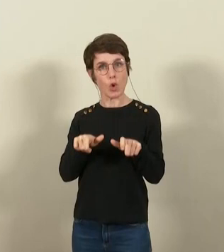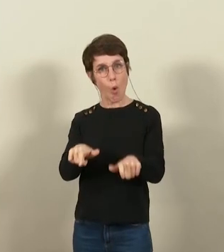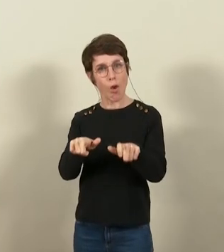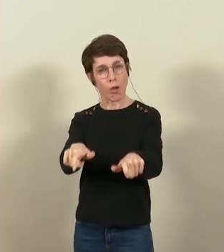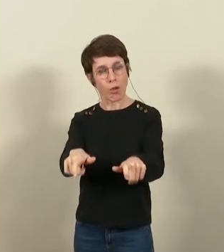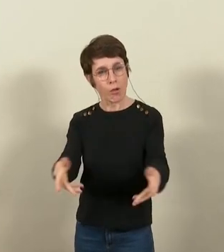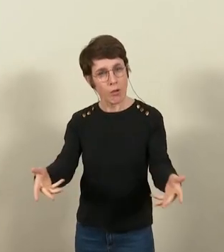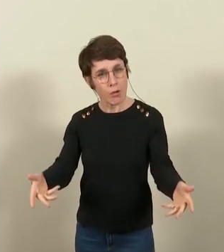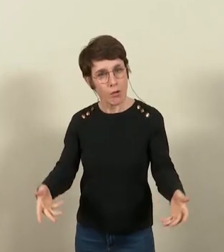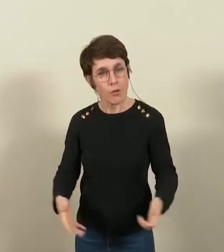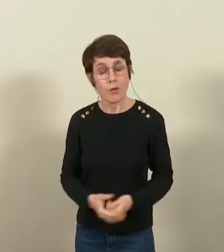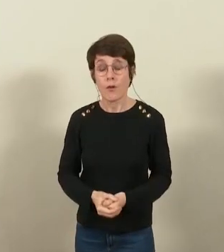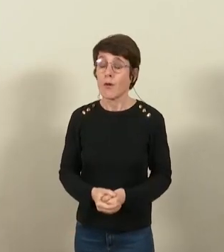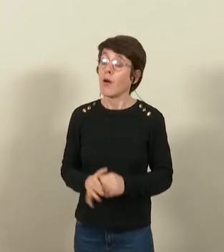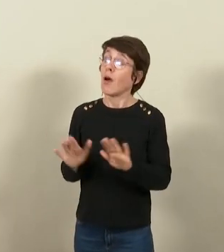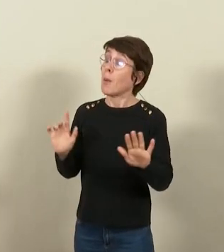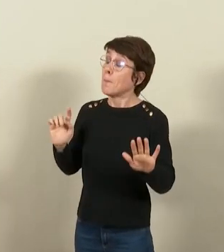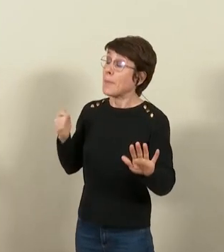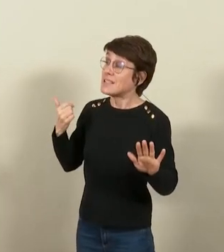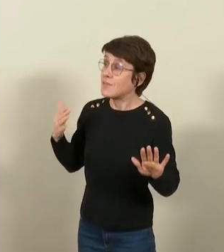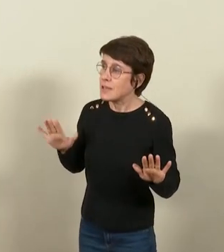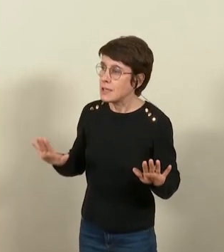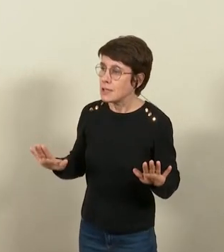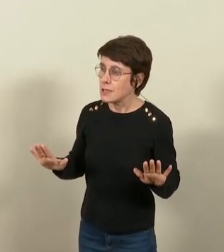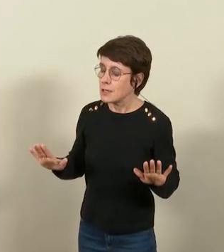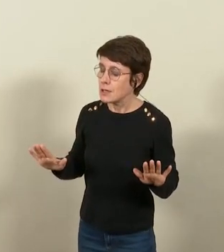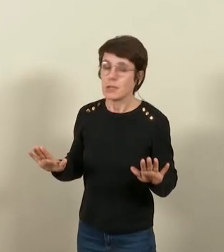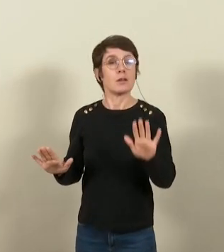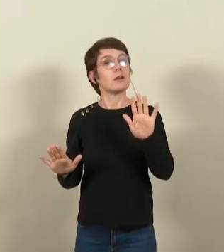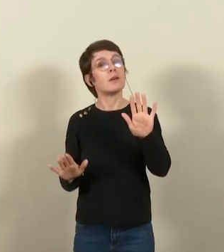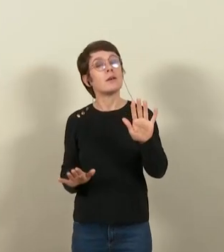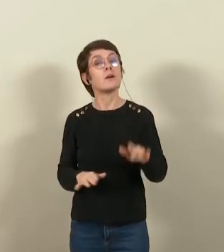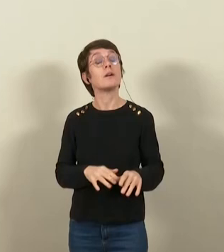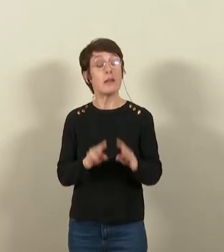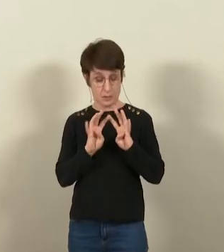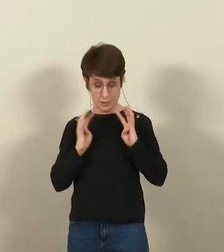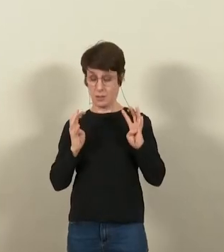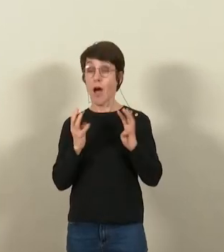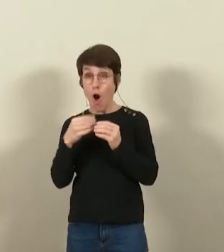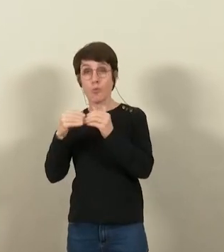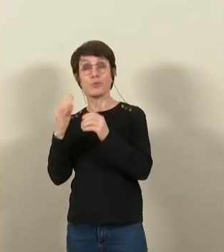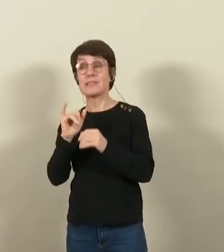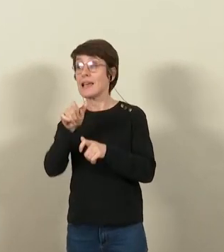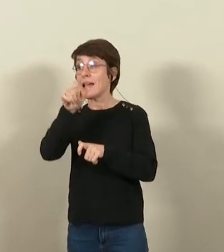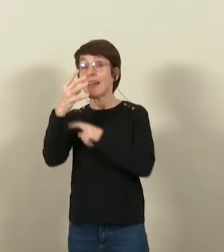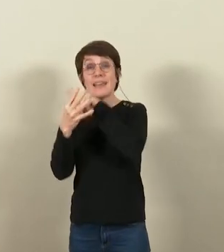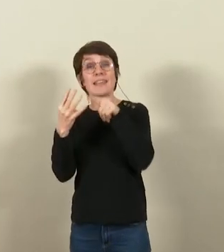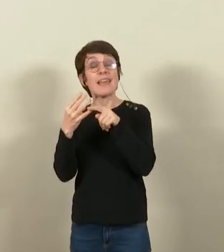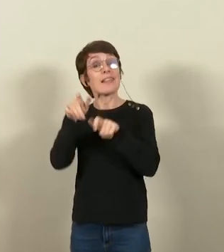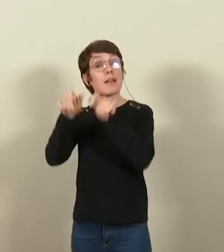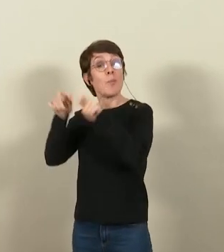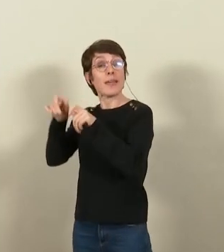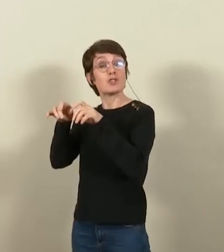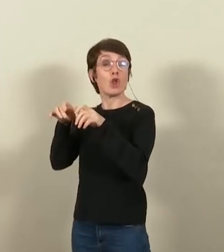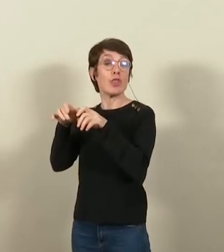et enfin j'ai presque fini et quatre personnalités dites qualifié choisies par vous en relevant donc des